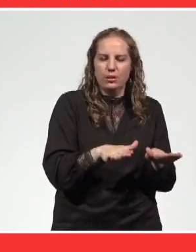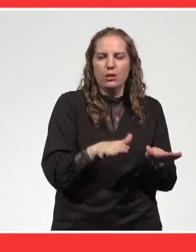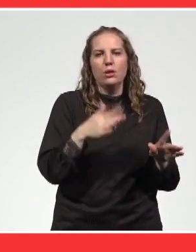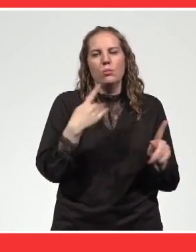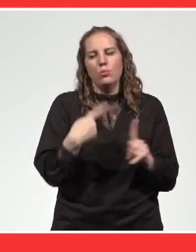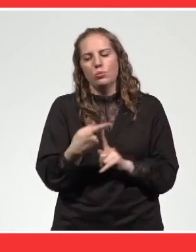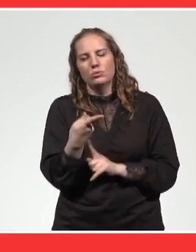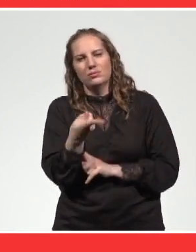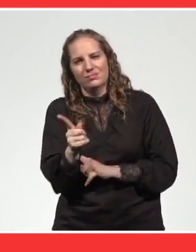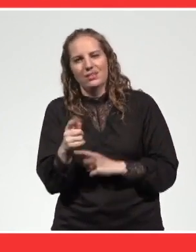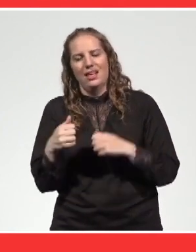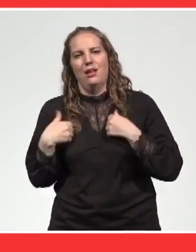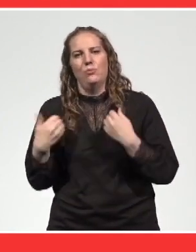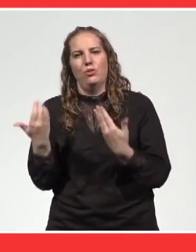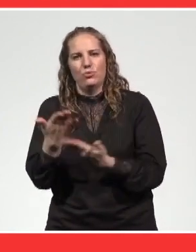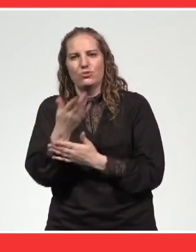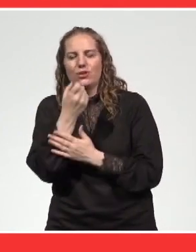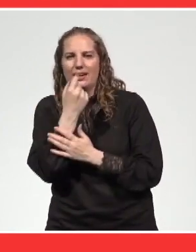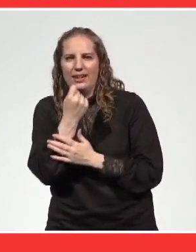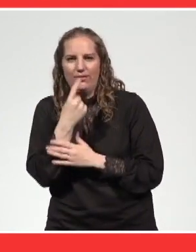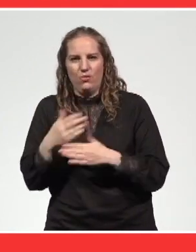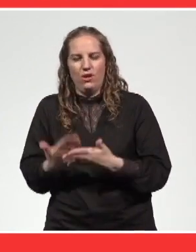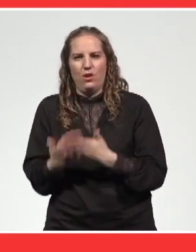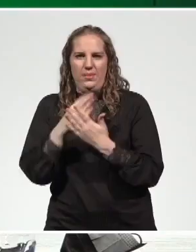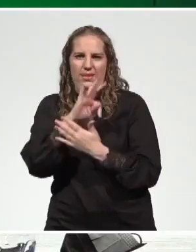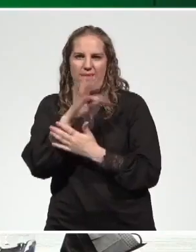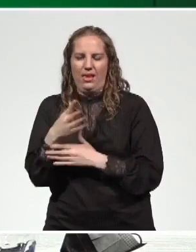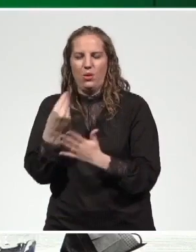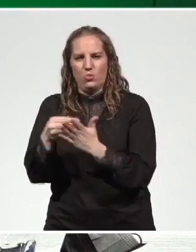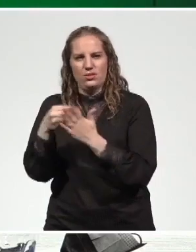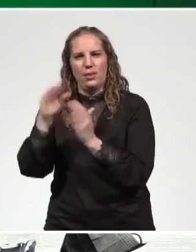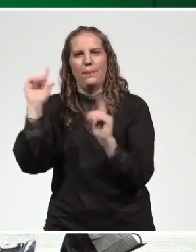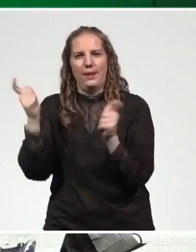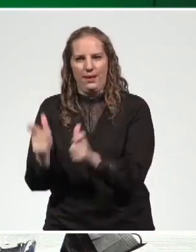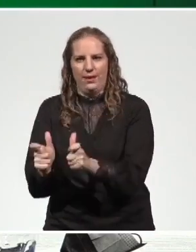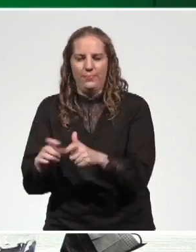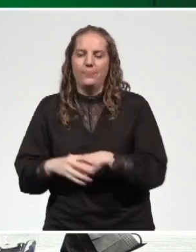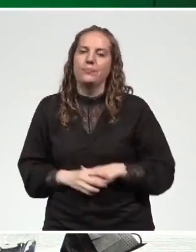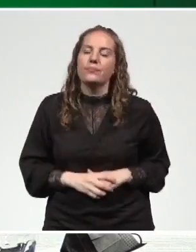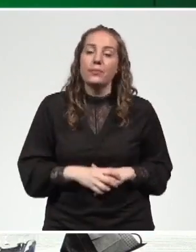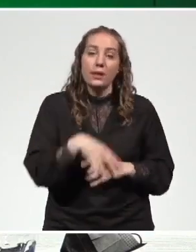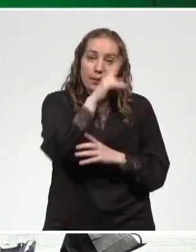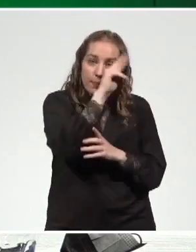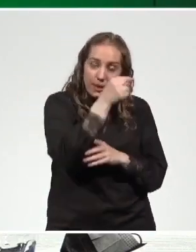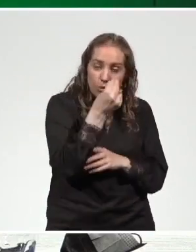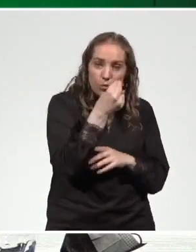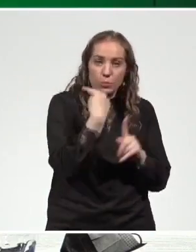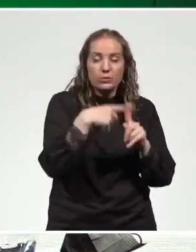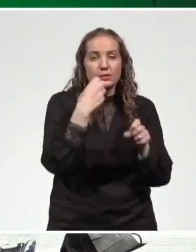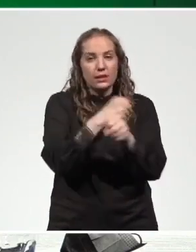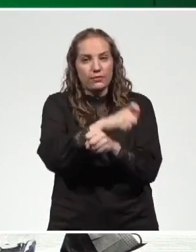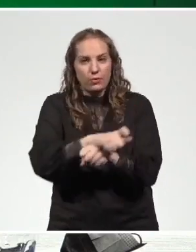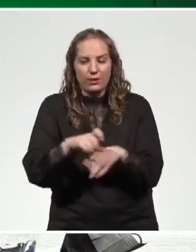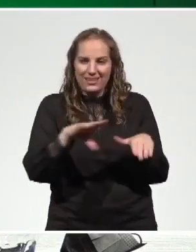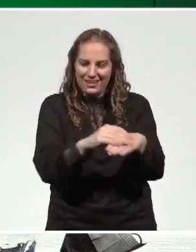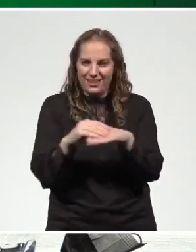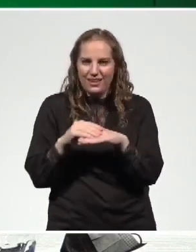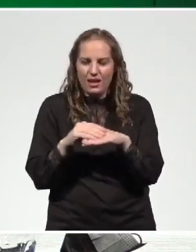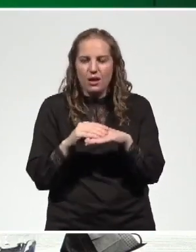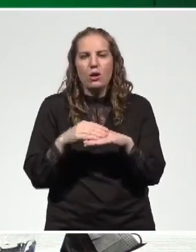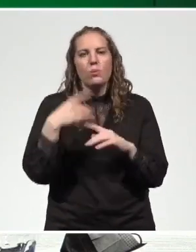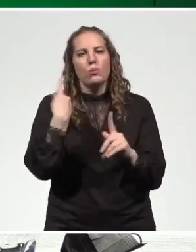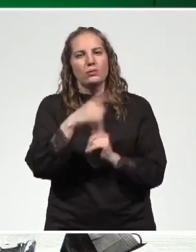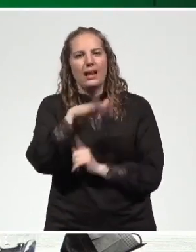aðra heilbrigðisþjónustu, lyf og hjálpartæki. Tryggjum menntun og mönnun og bætum starfsskilyrði